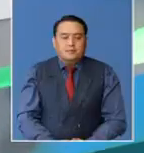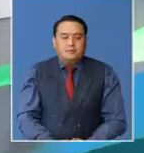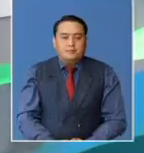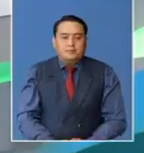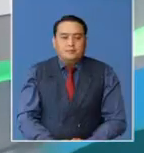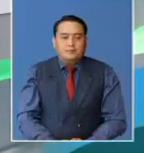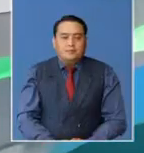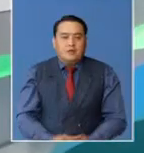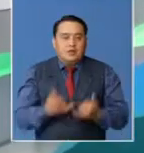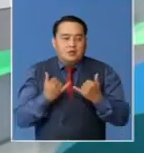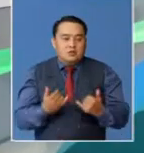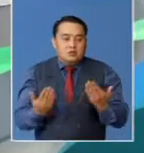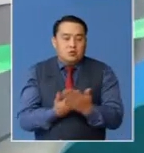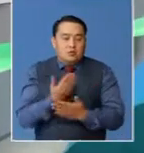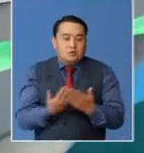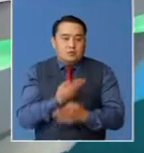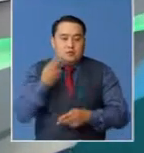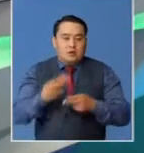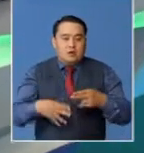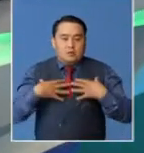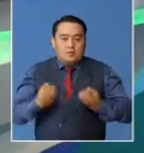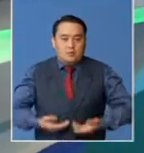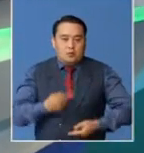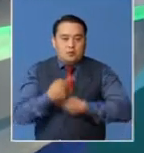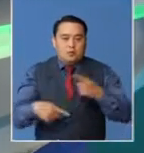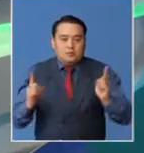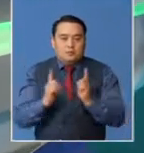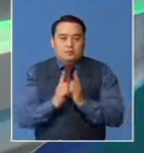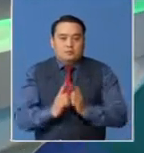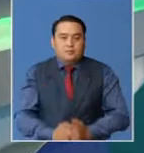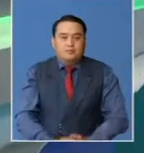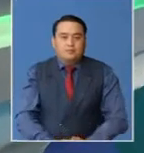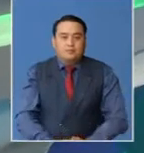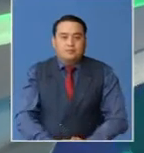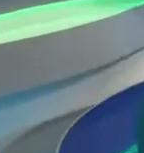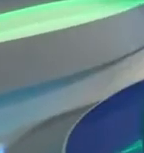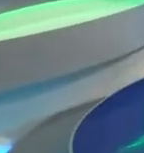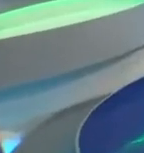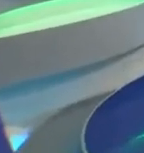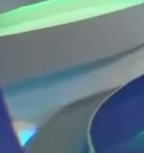Такой была информационная картина этого дня. Спасибо за внимание. До свидания.